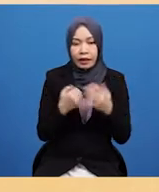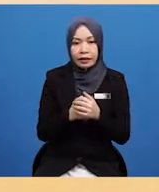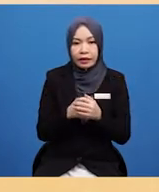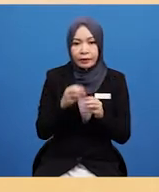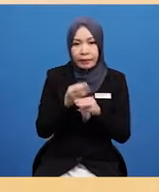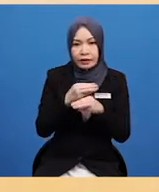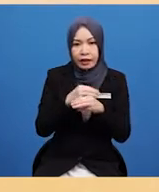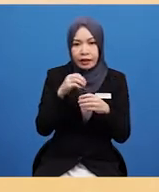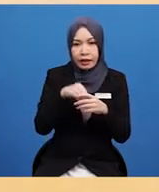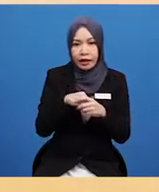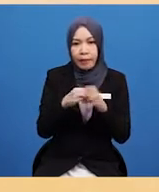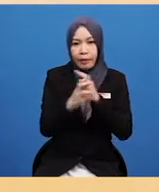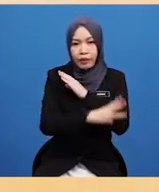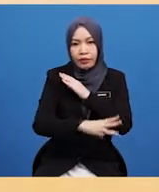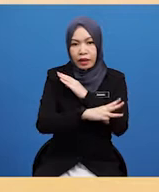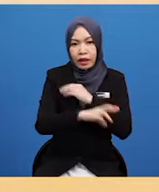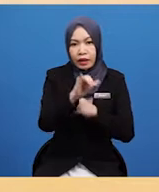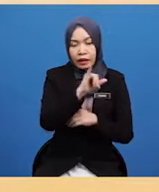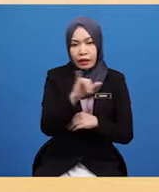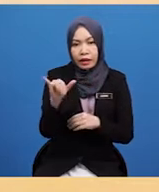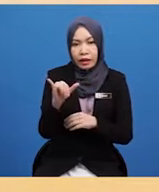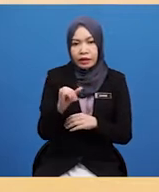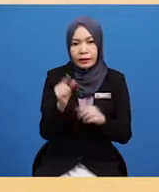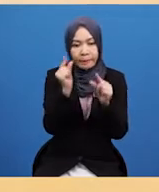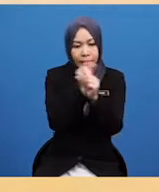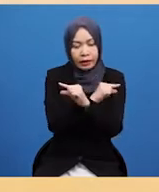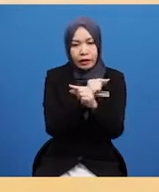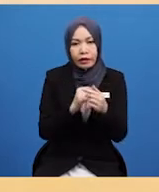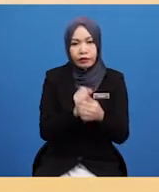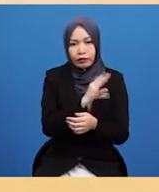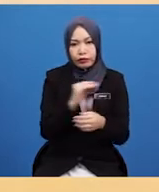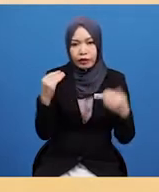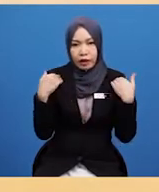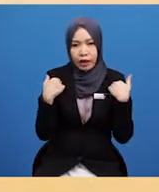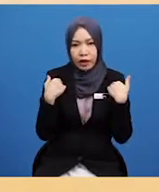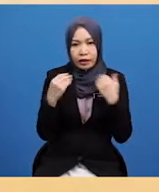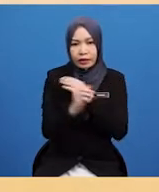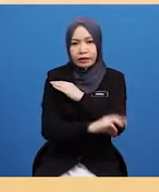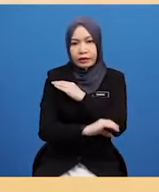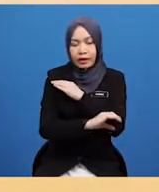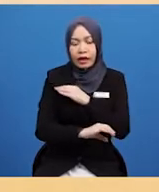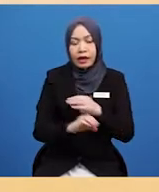wilayahnya. Dan berakhirnya dengan kemunculan negara-negara baharu.